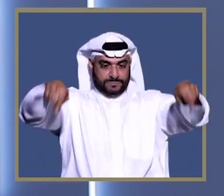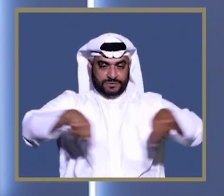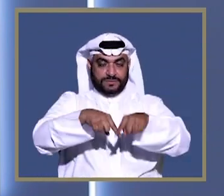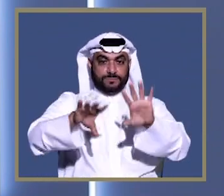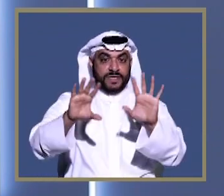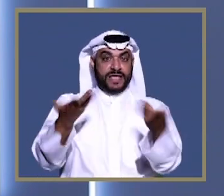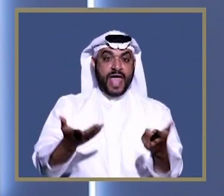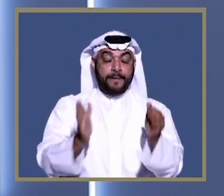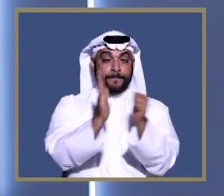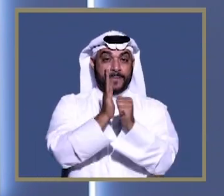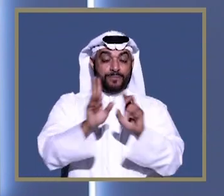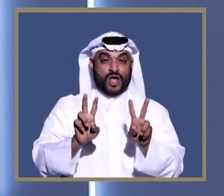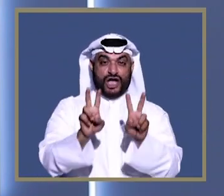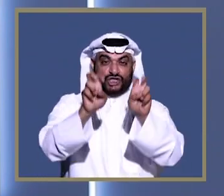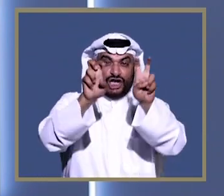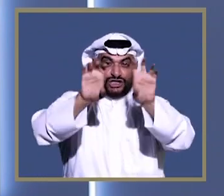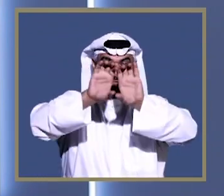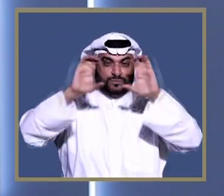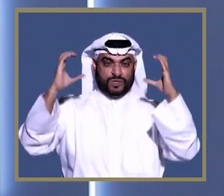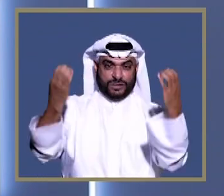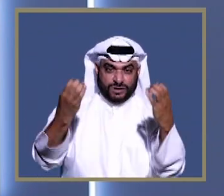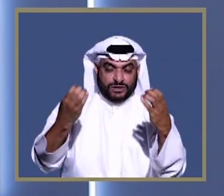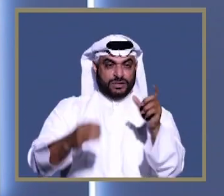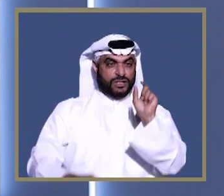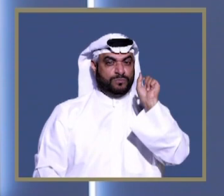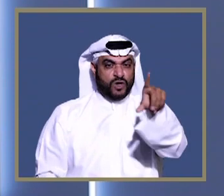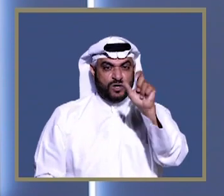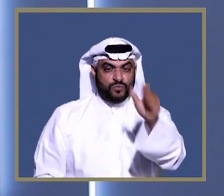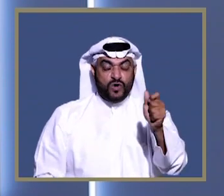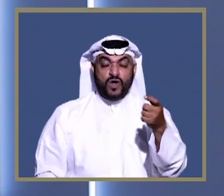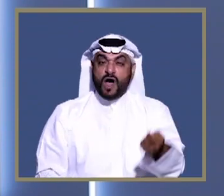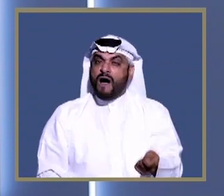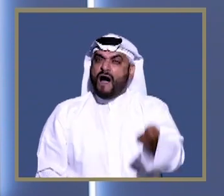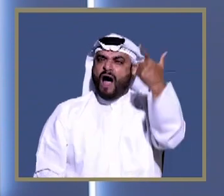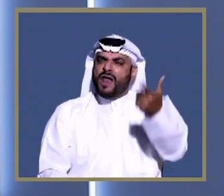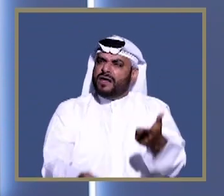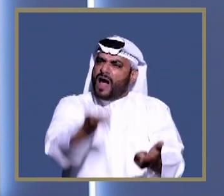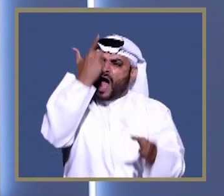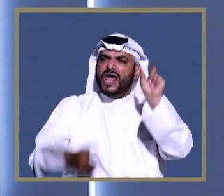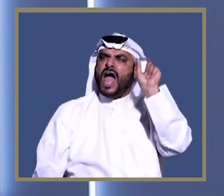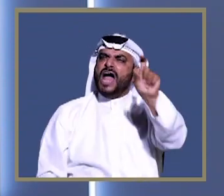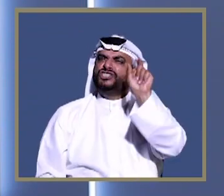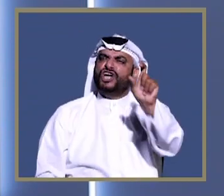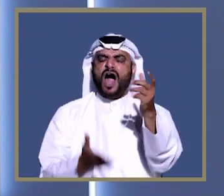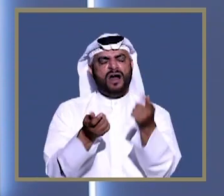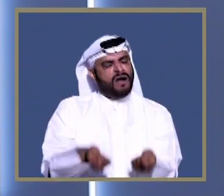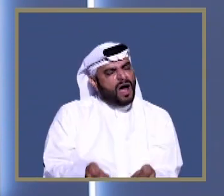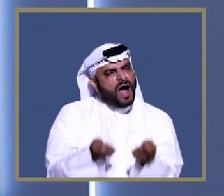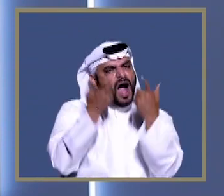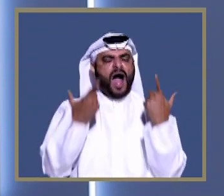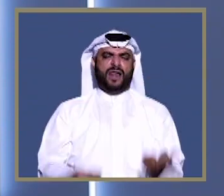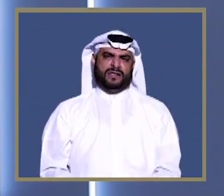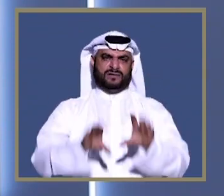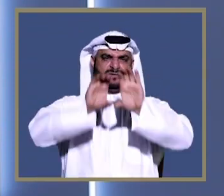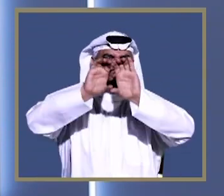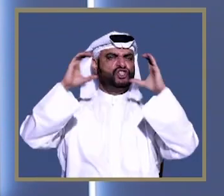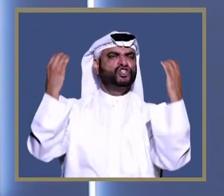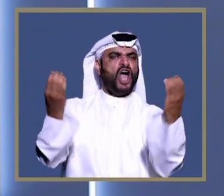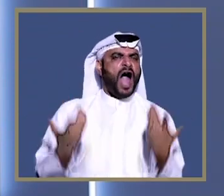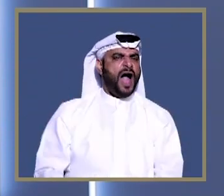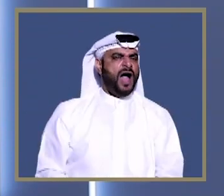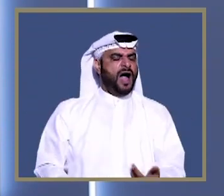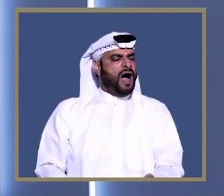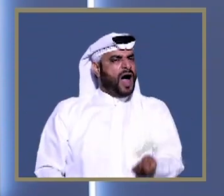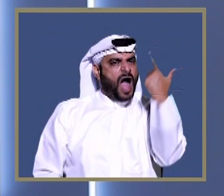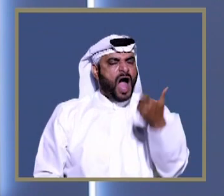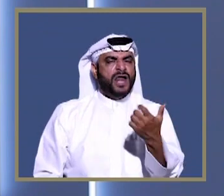المساحات، حتى على أساس يعني بالنهاية نقدر شوية نوفر على جيب المواطن القيمة الإيجارية العالية اللي قاعد